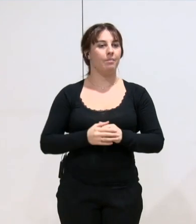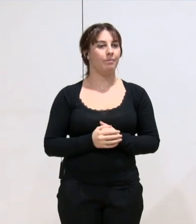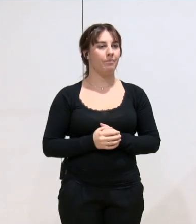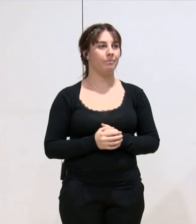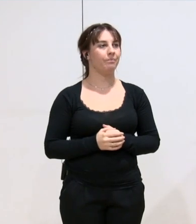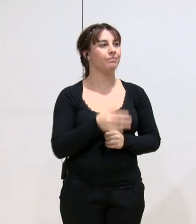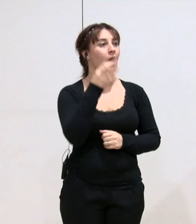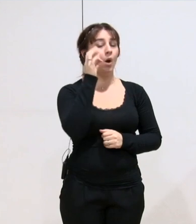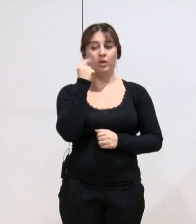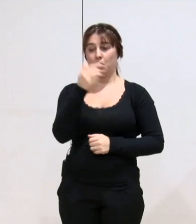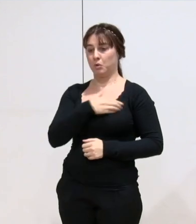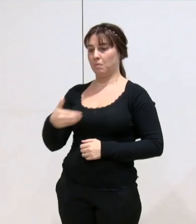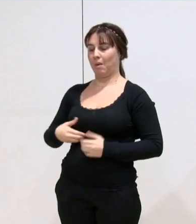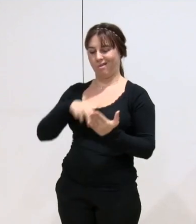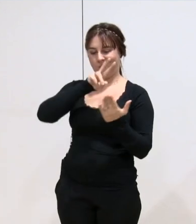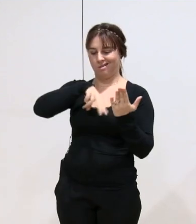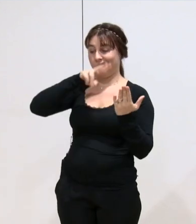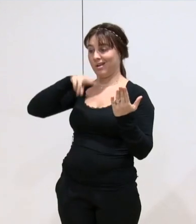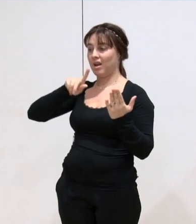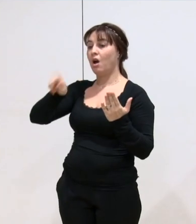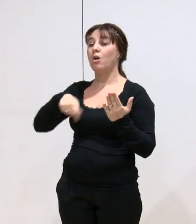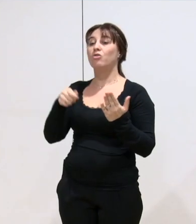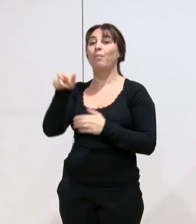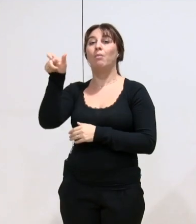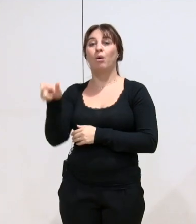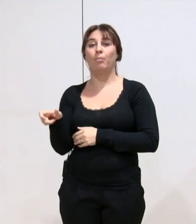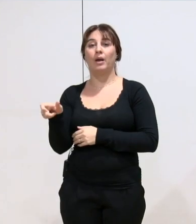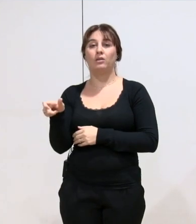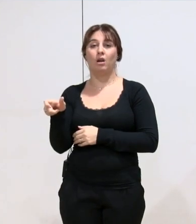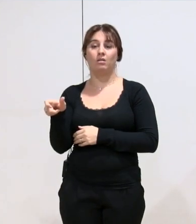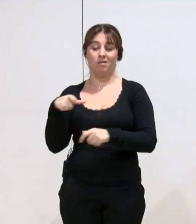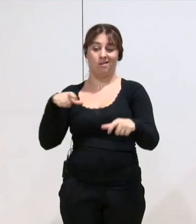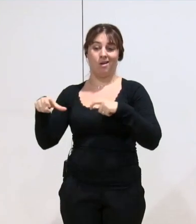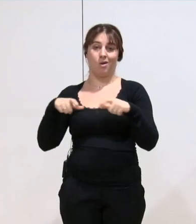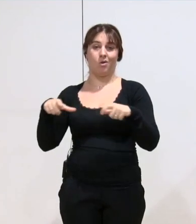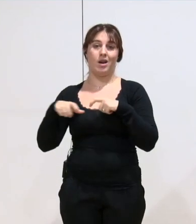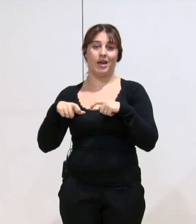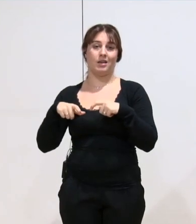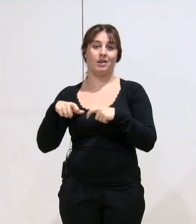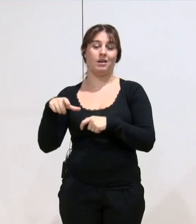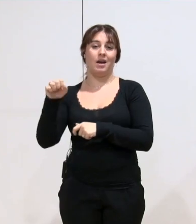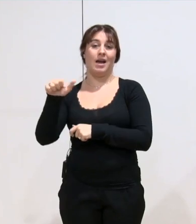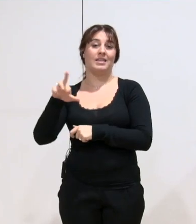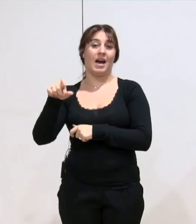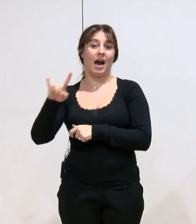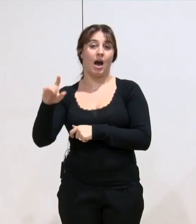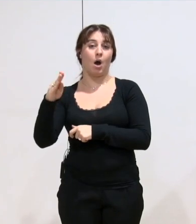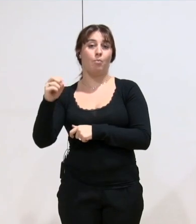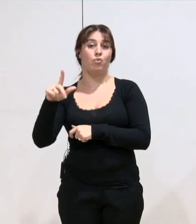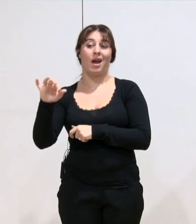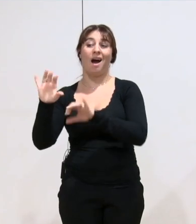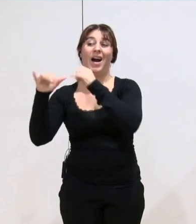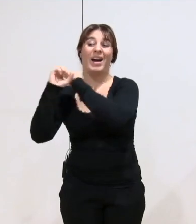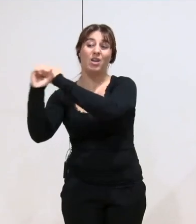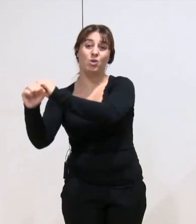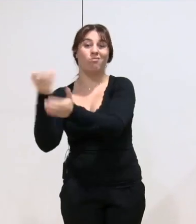Oui, monsieur le maire, je vais lire l'intervention que devait lire notre collègue Sarah Boukala, mais elle est retenue encore par une réunion, elle va nous rejoindre,